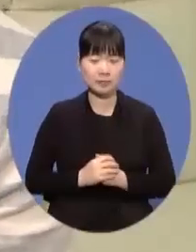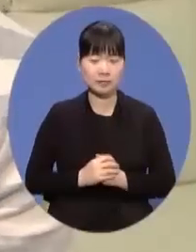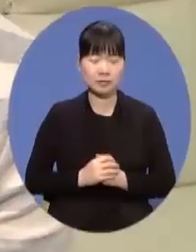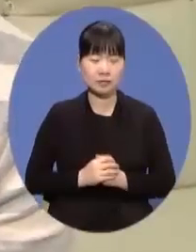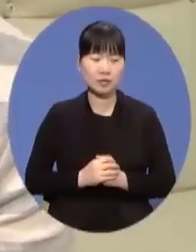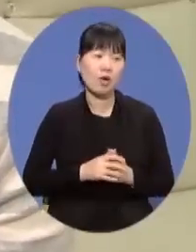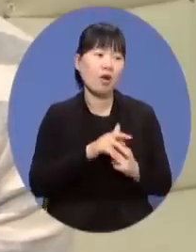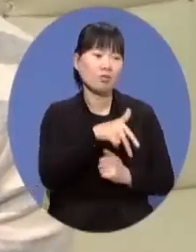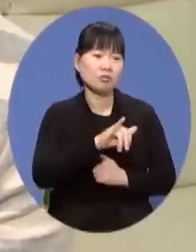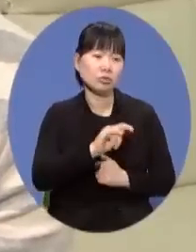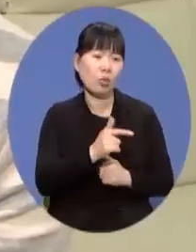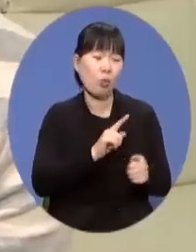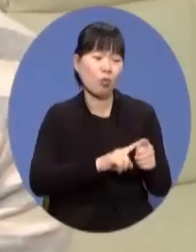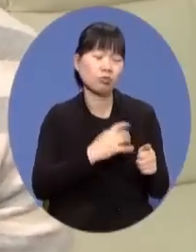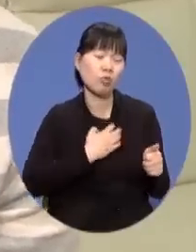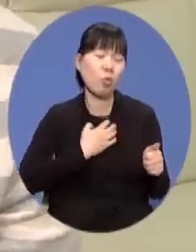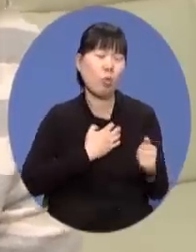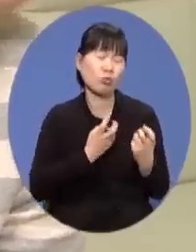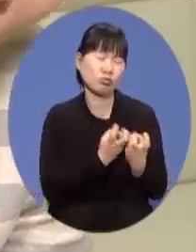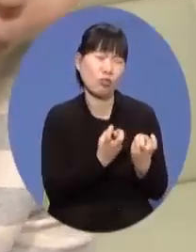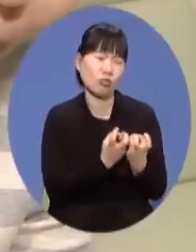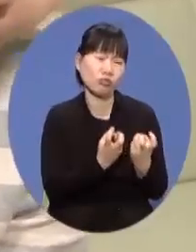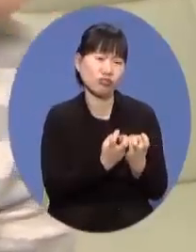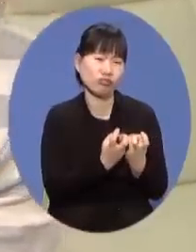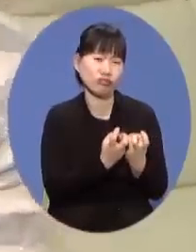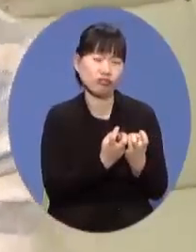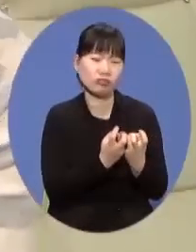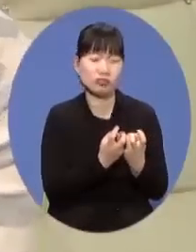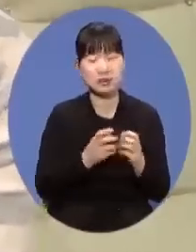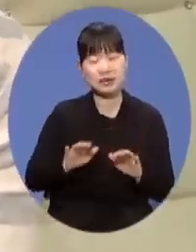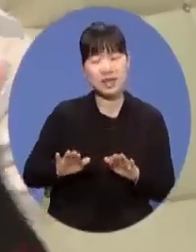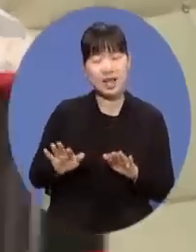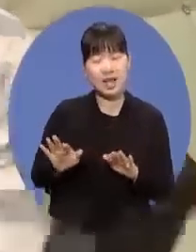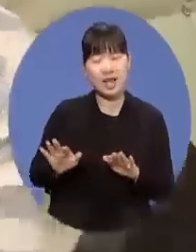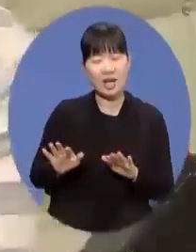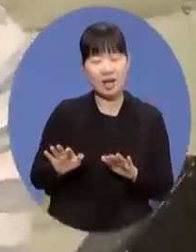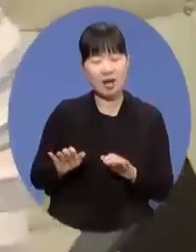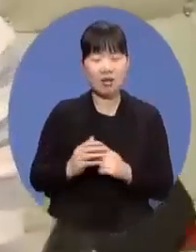지원이 속상해서 어떡하니? 자,